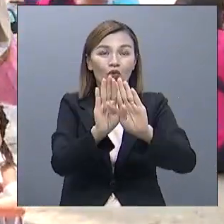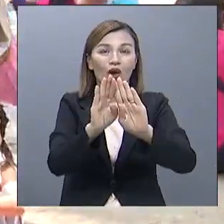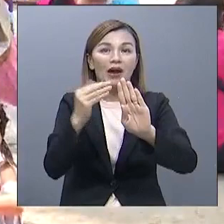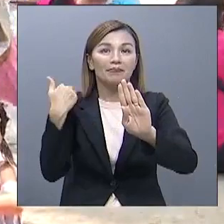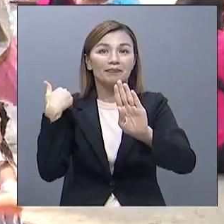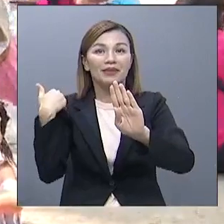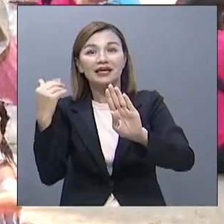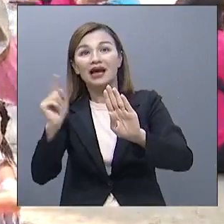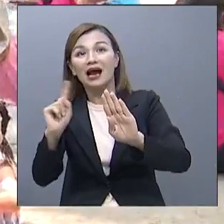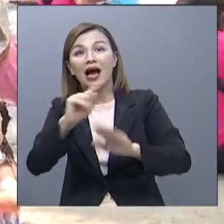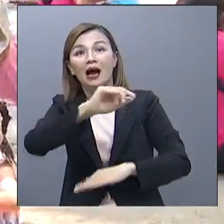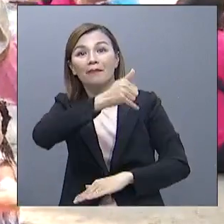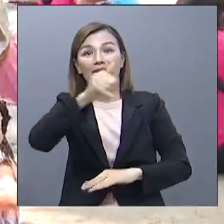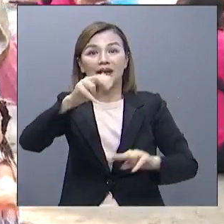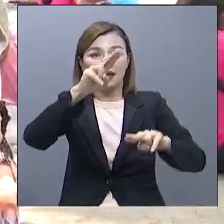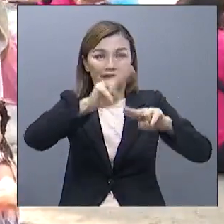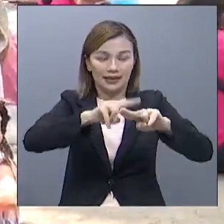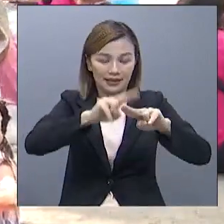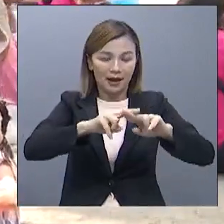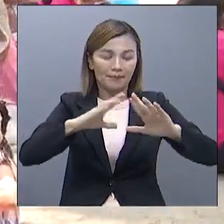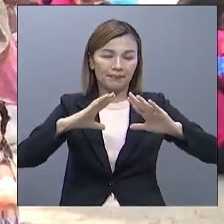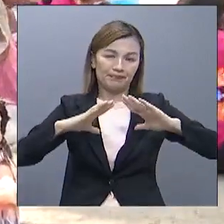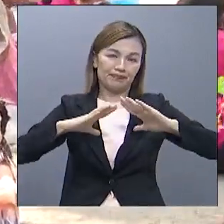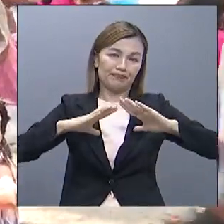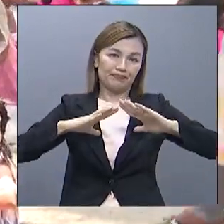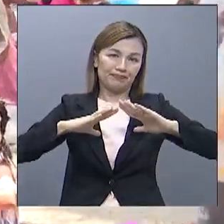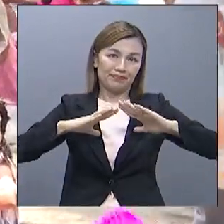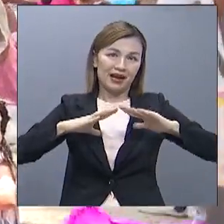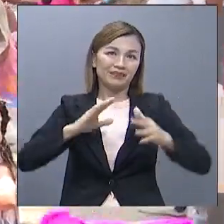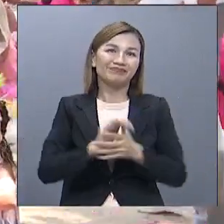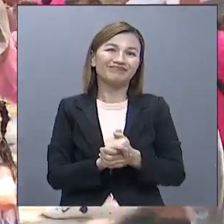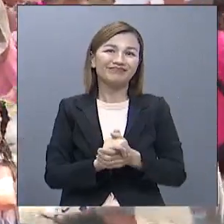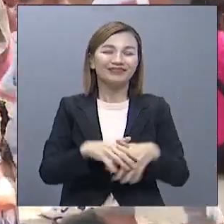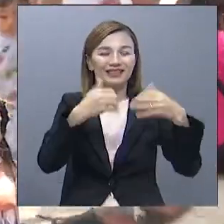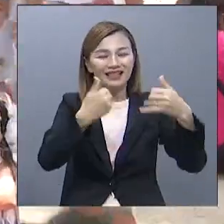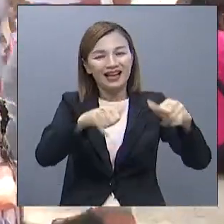ที่จะมาพักผ่อนแล้วก็เดินทางร่วมสนุ